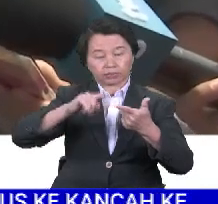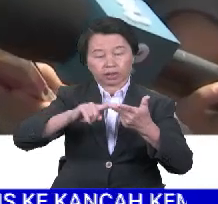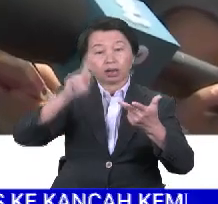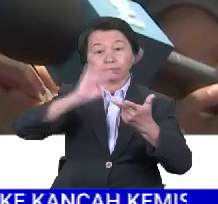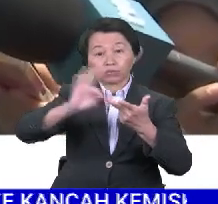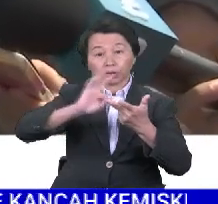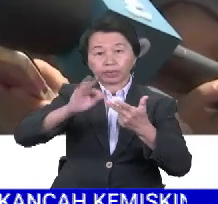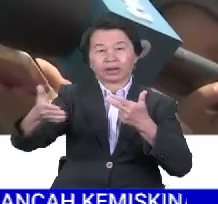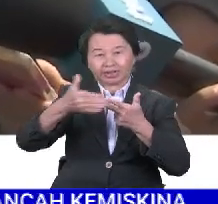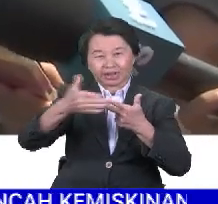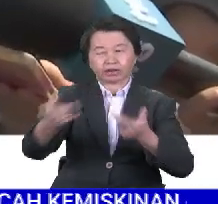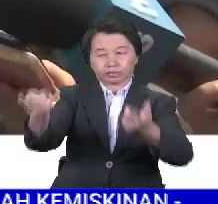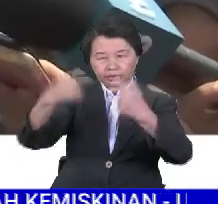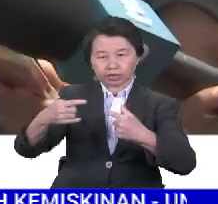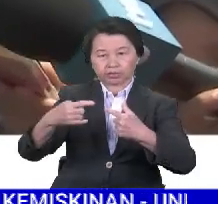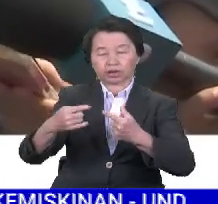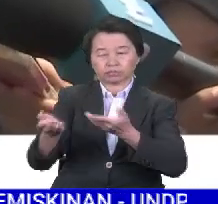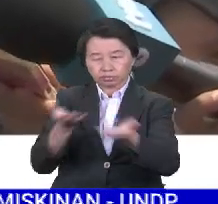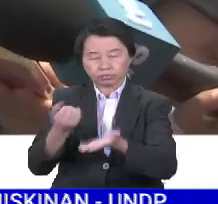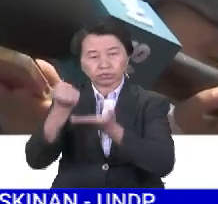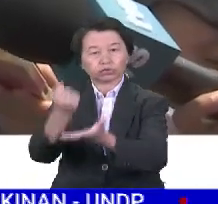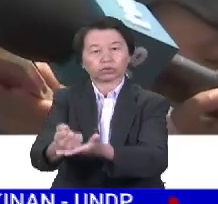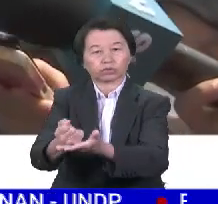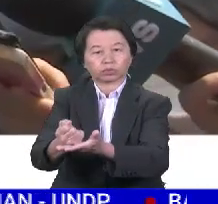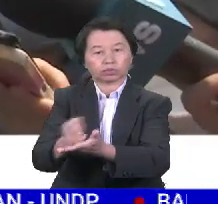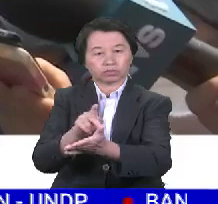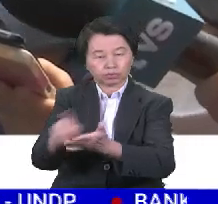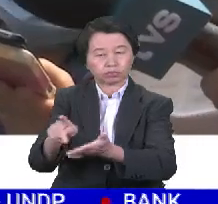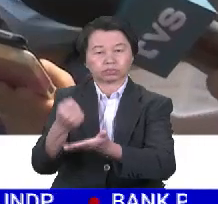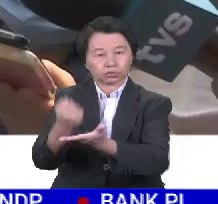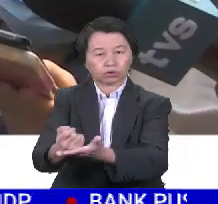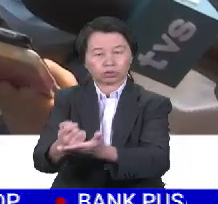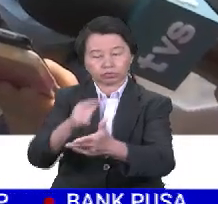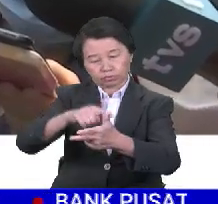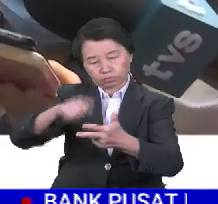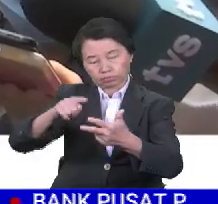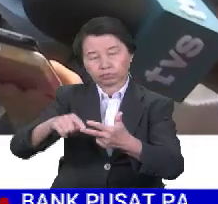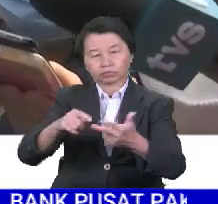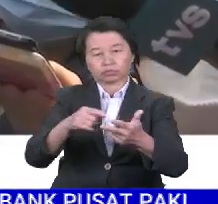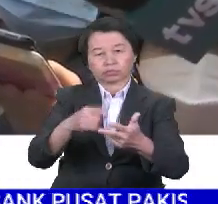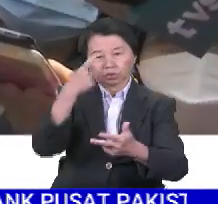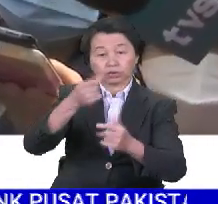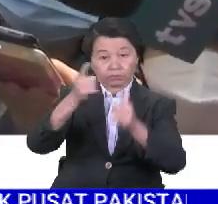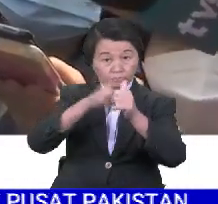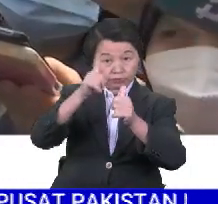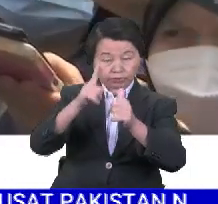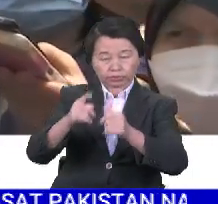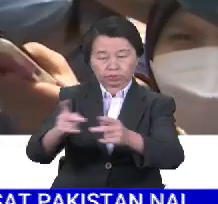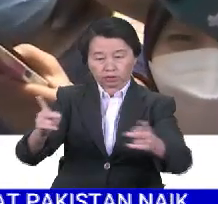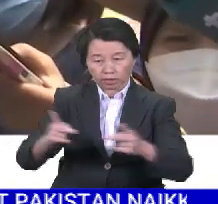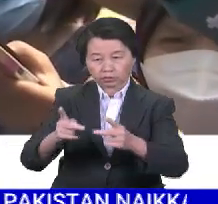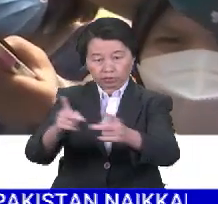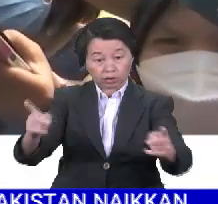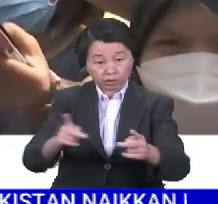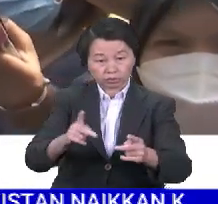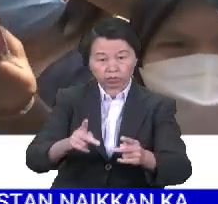paling dekat telah pun memberi khidmat pasca banjir. Satunya untuk membersihkan kawasan-kawasan tertentu, kita tengok dia